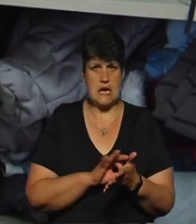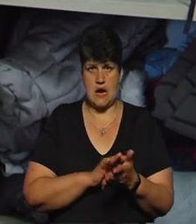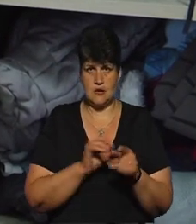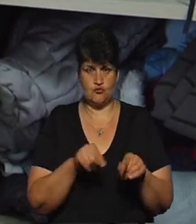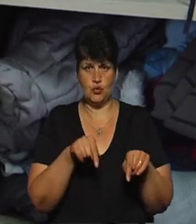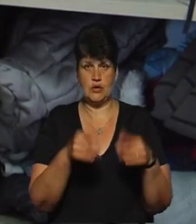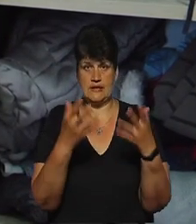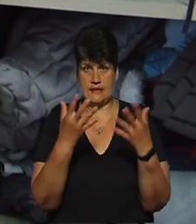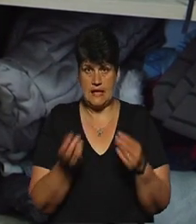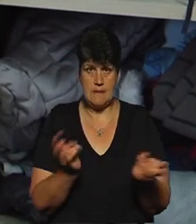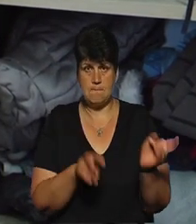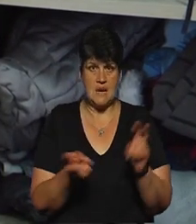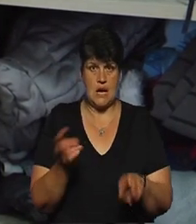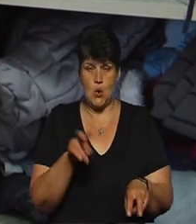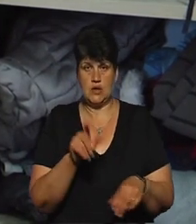день і приходили люди,